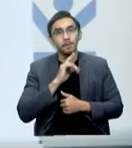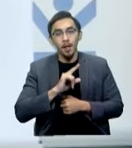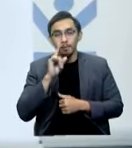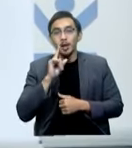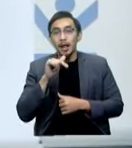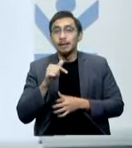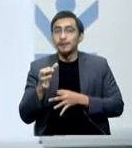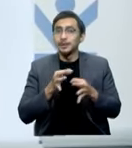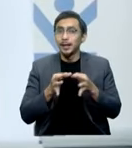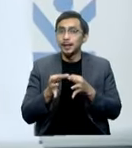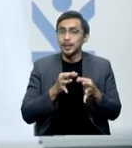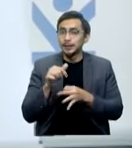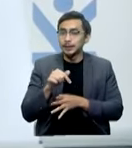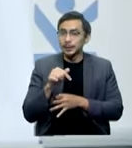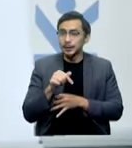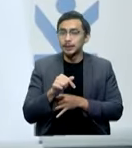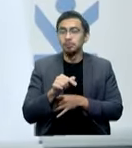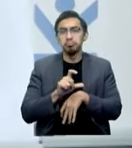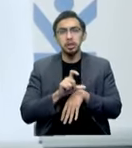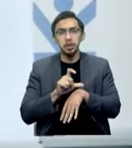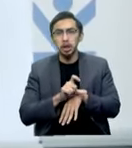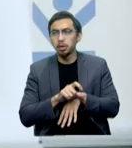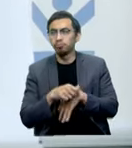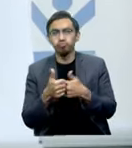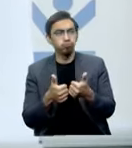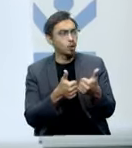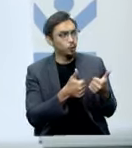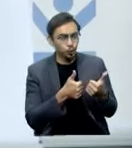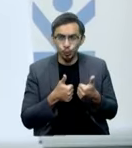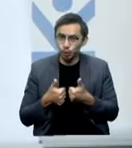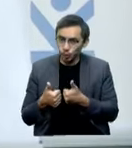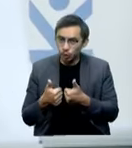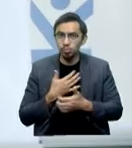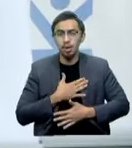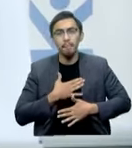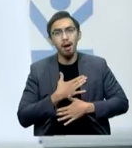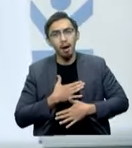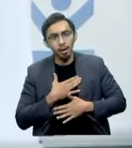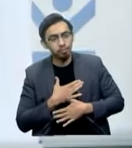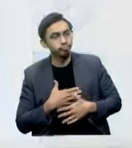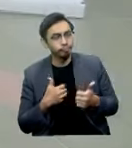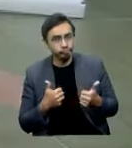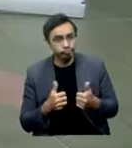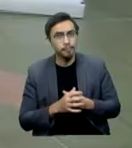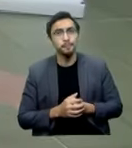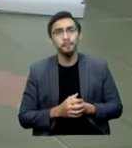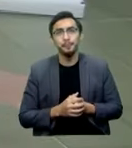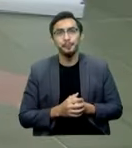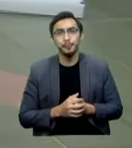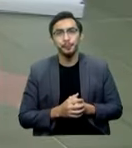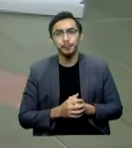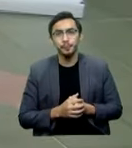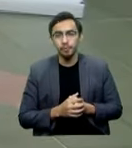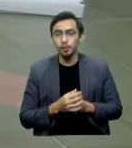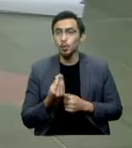fasilitas dari Masjid Bimantara sangat-sangat memuaskan untuk kegiatan Ramadan ini. Bantuan uang